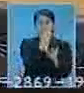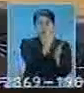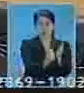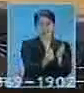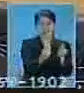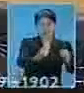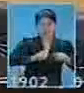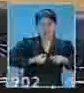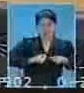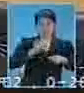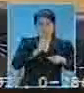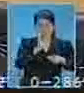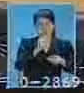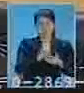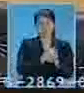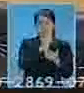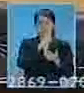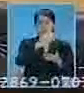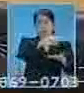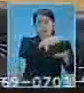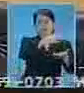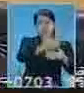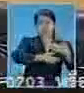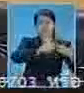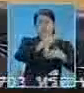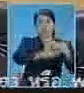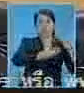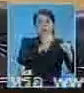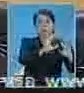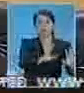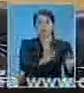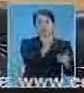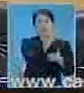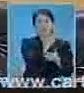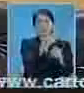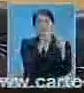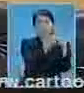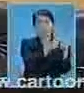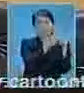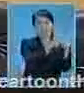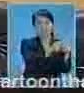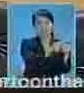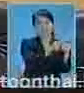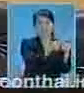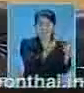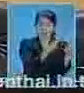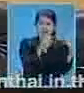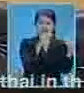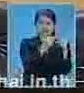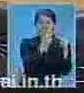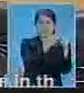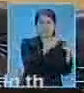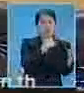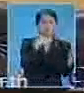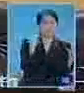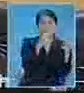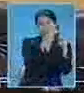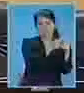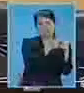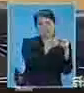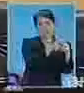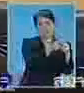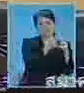ไปขายได้ไม่หมดก็ต้องรับภาระความเสียหายหรือความเสี่ยงที่อาจจะเกิดความเสียหายจากการขายไม่หม